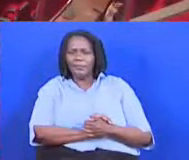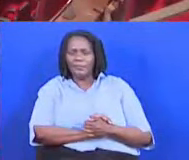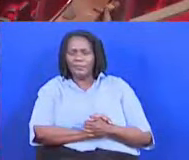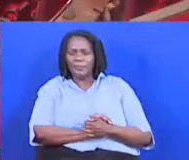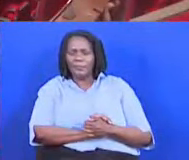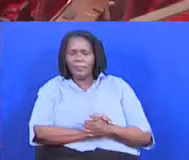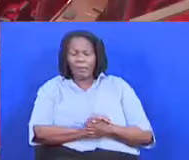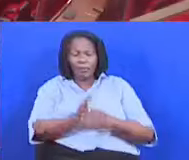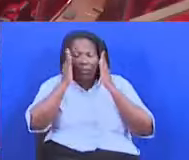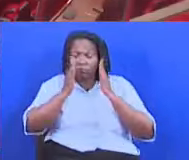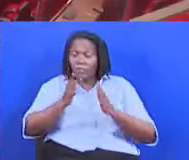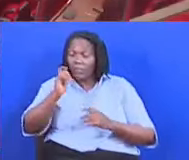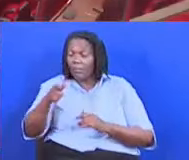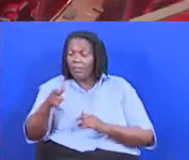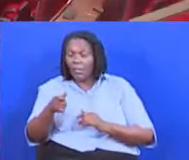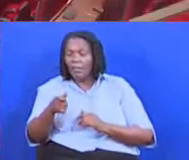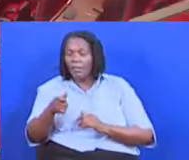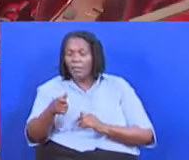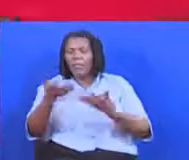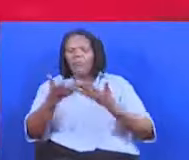tumepokea ushauri wa Mheshimiwa Mbunge,